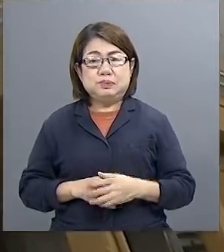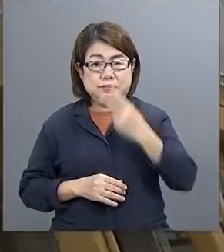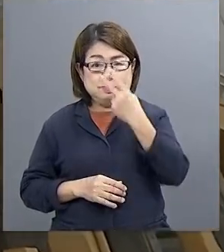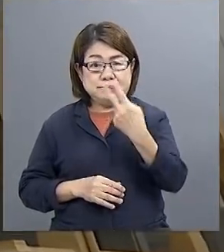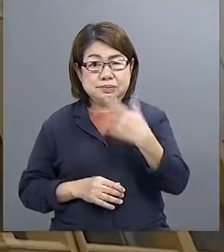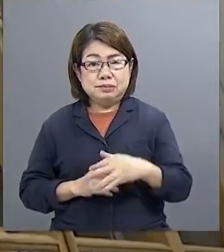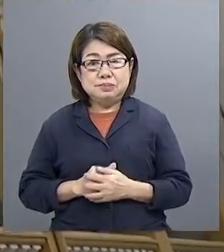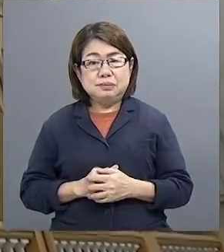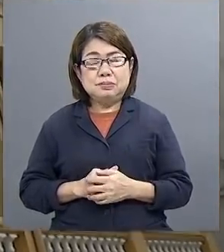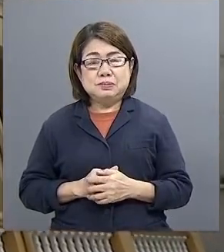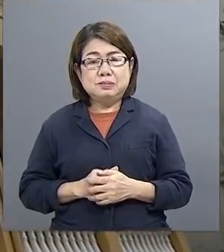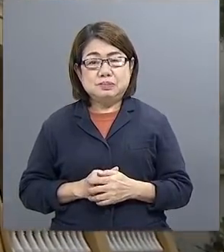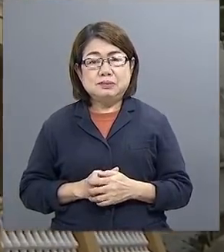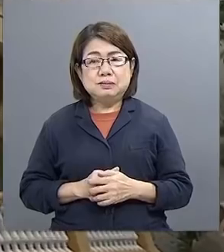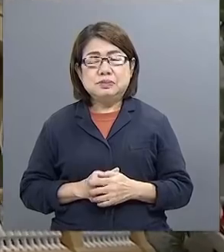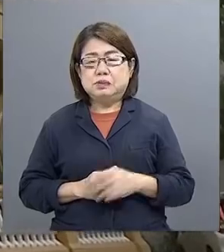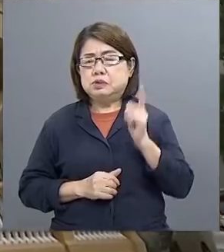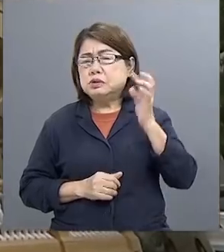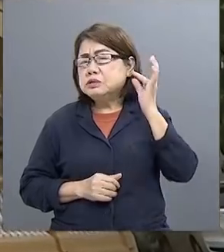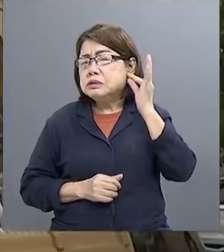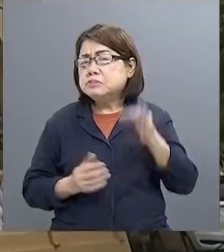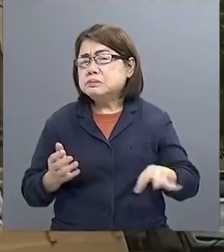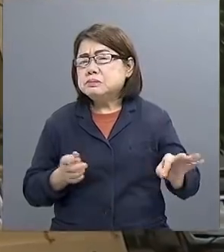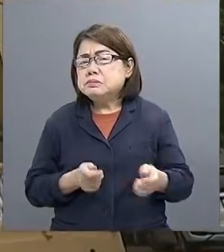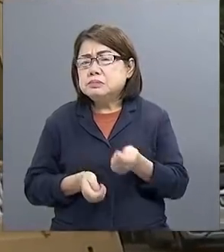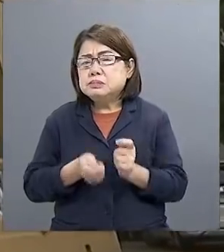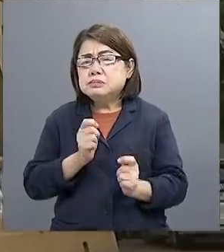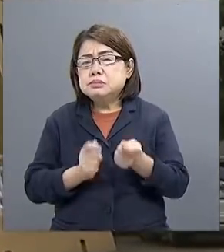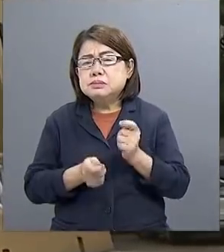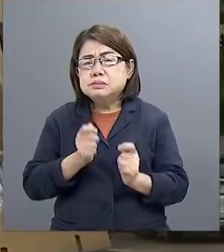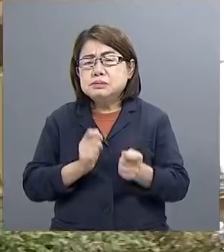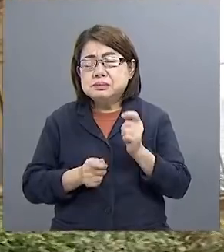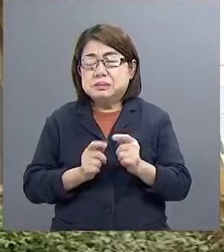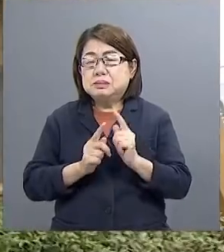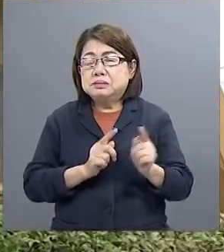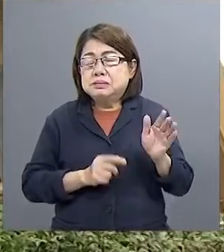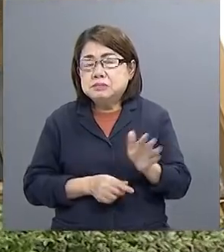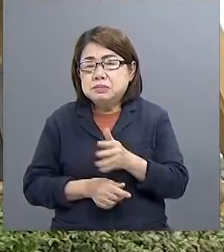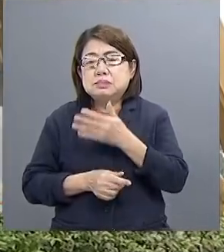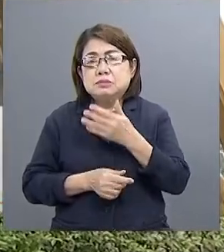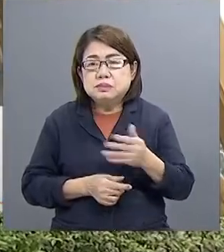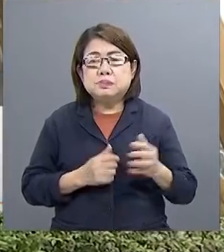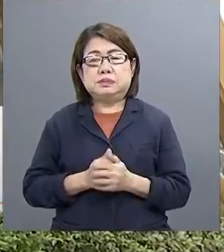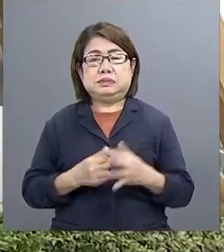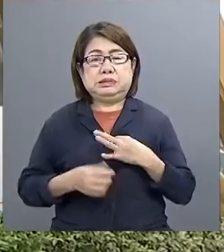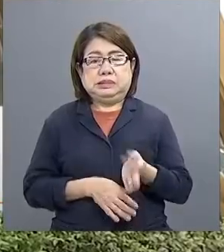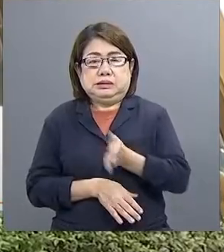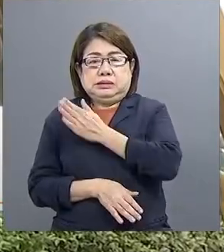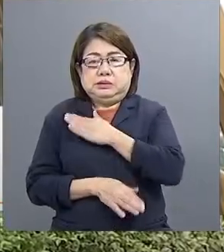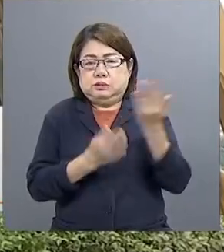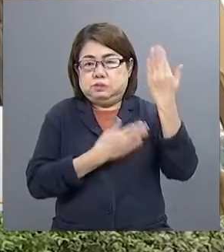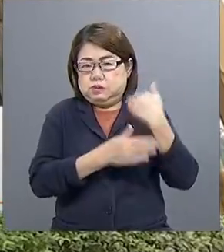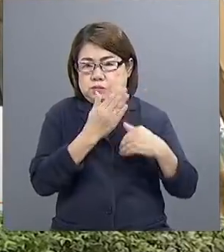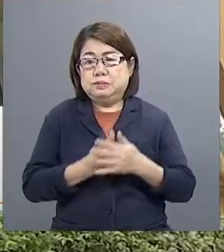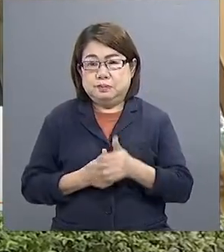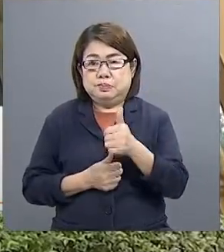ต้องมีเพลงเพลงไทยคอเบาๆแล้วนะครับที่ข้องกับคลาสสิค Classicนึงเหตุวินเทอร์ 4แบบ